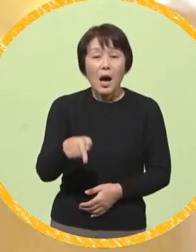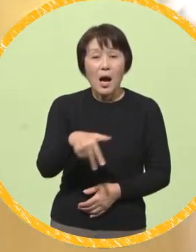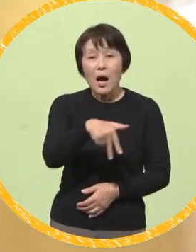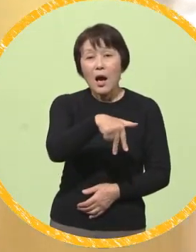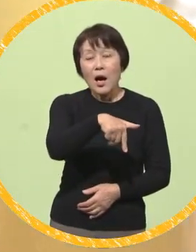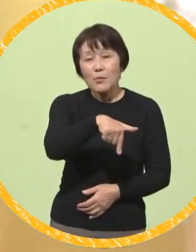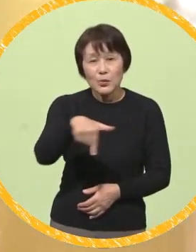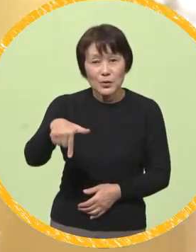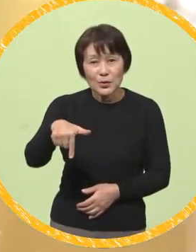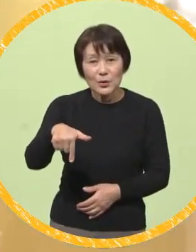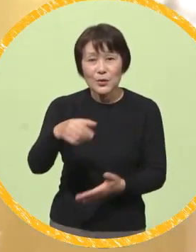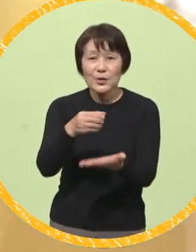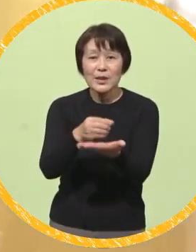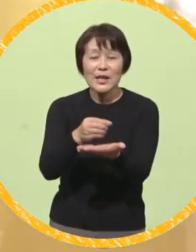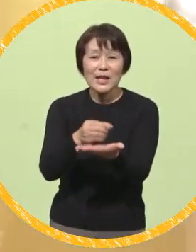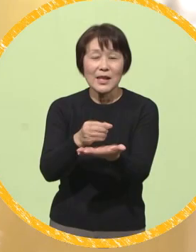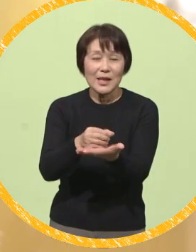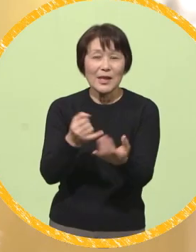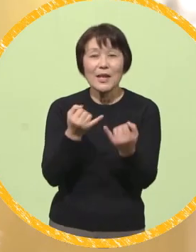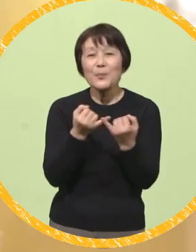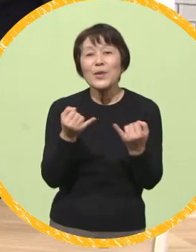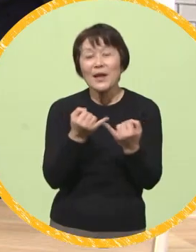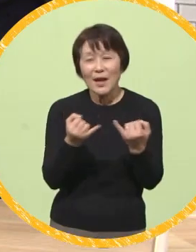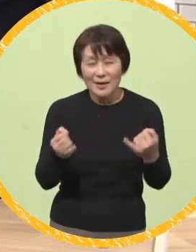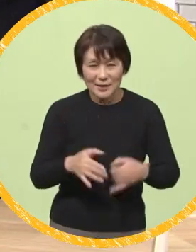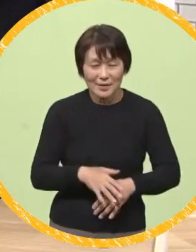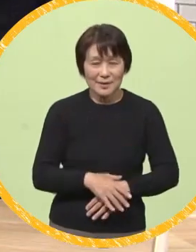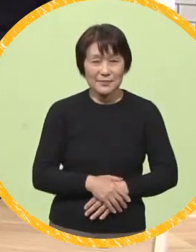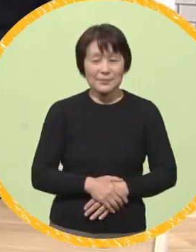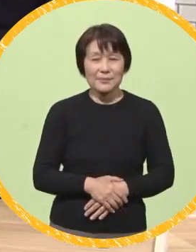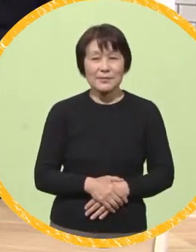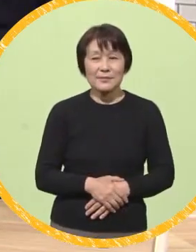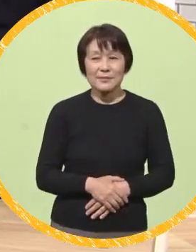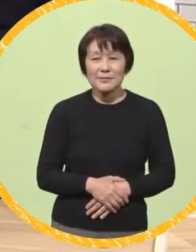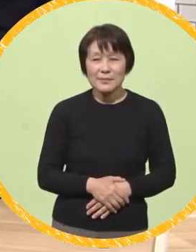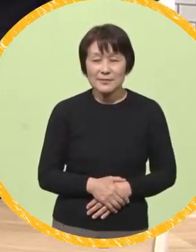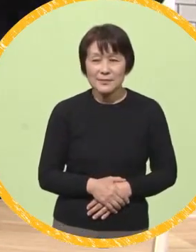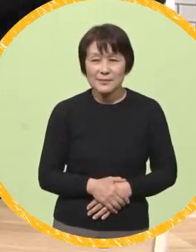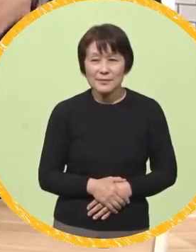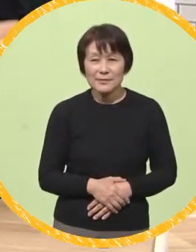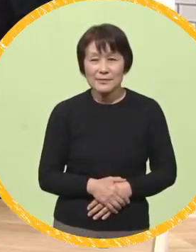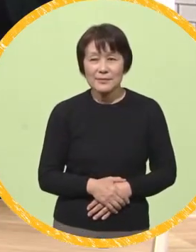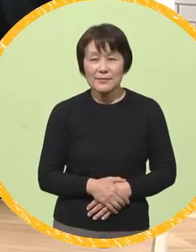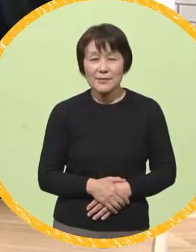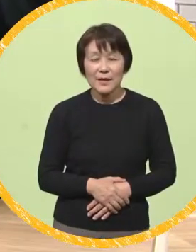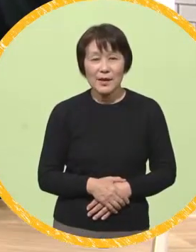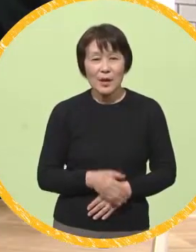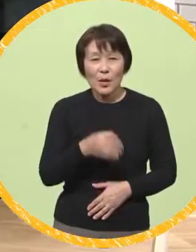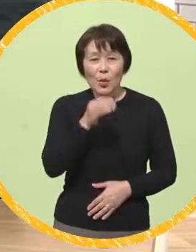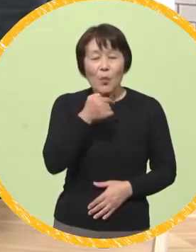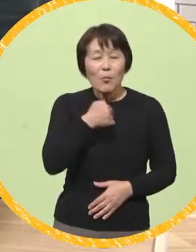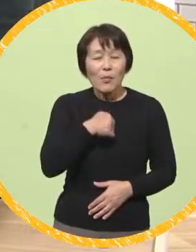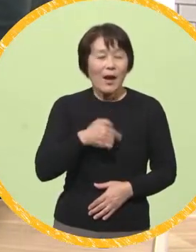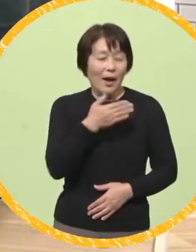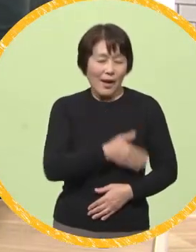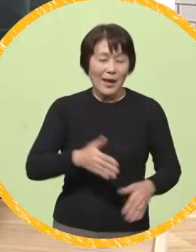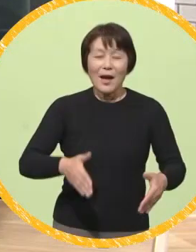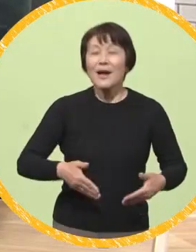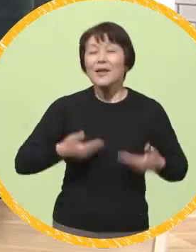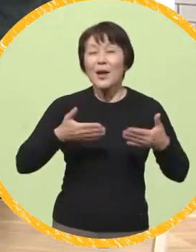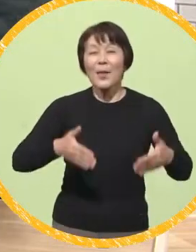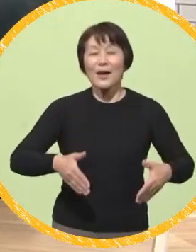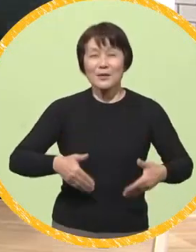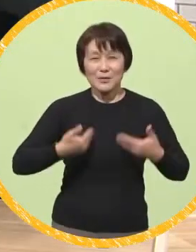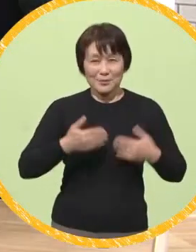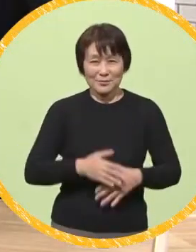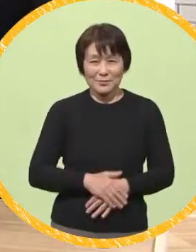ミン的なね、 ちょっと、うん、 ジャスミン的なやつですね、美味しい、 体に良さそうね、スーッとね、温まる、 これこれちょっといいですか、さっきこれ